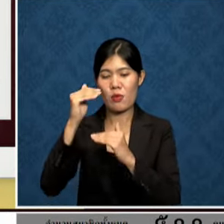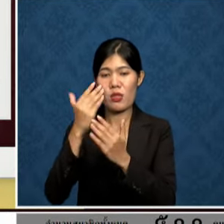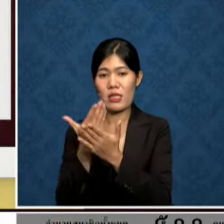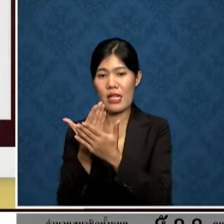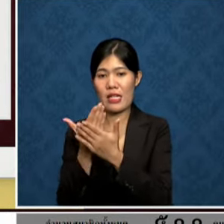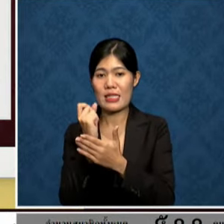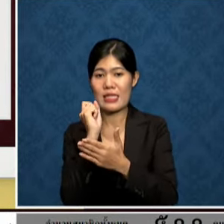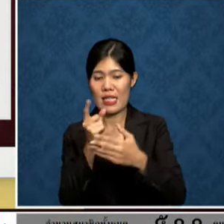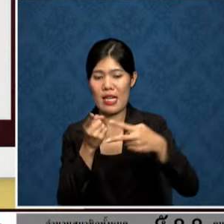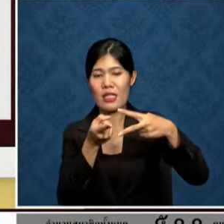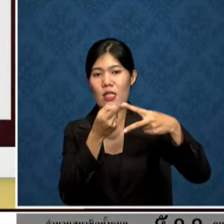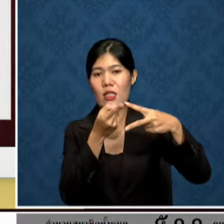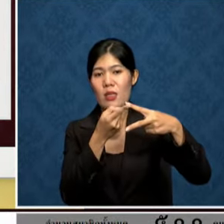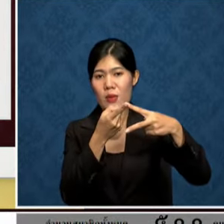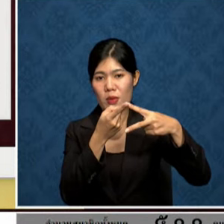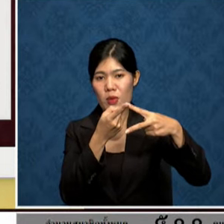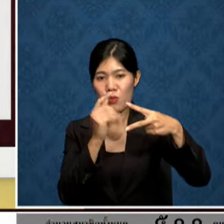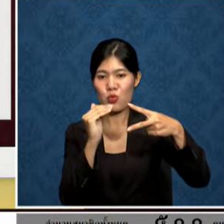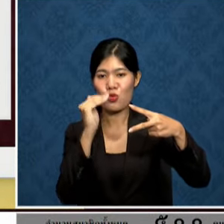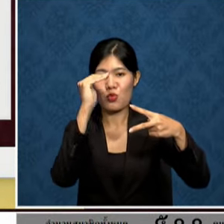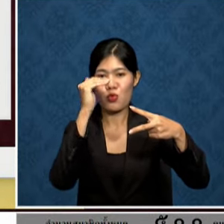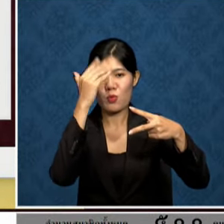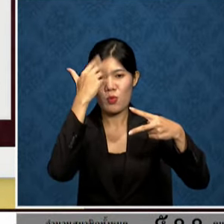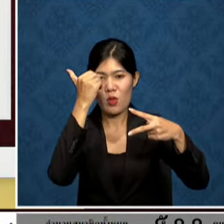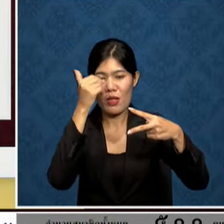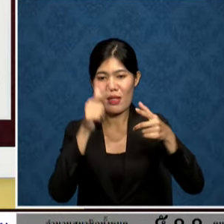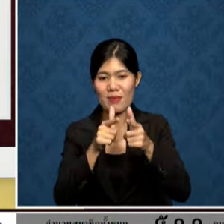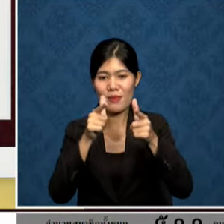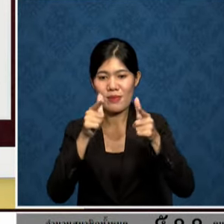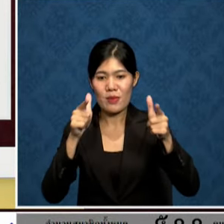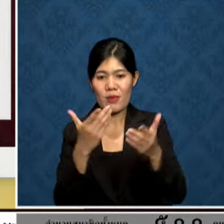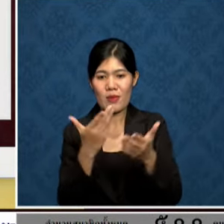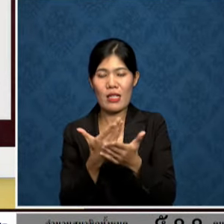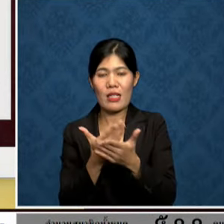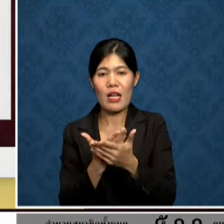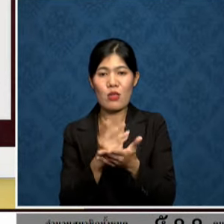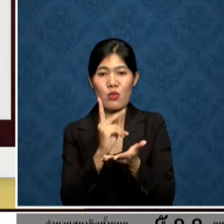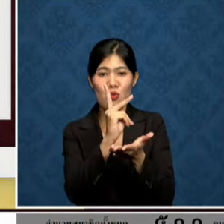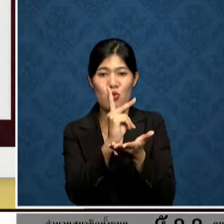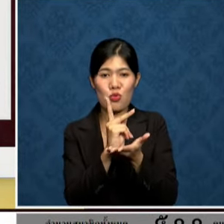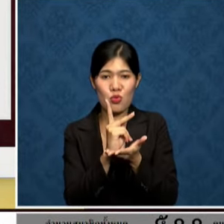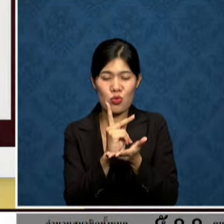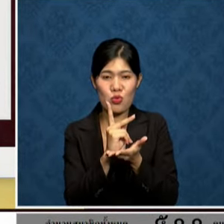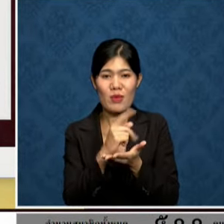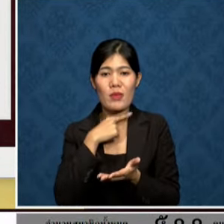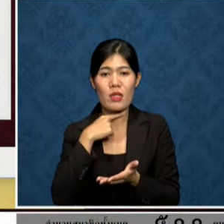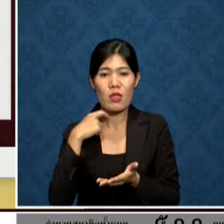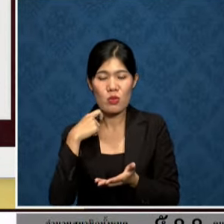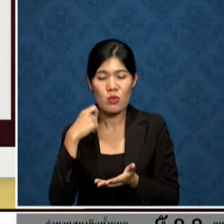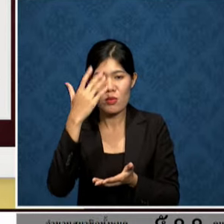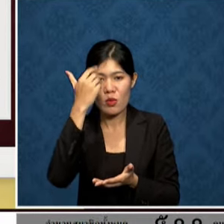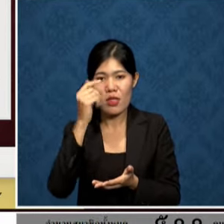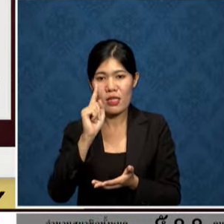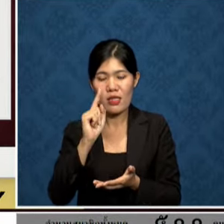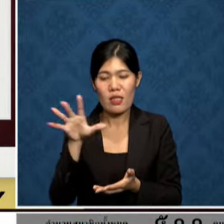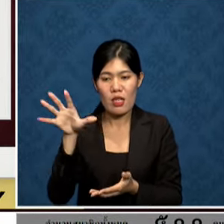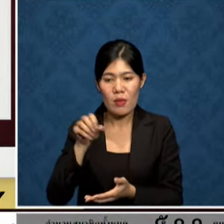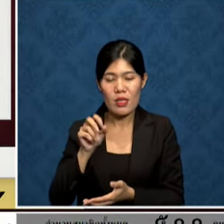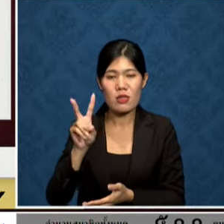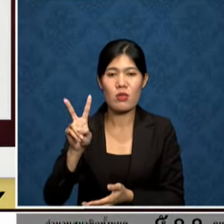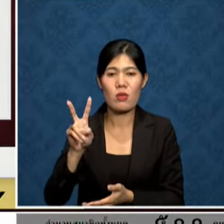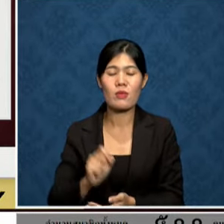เนี่ยก็เพื่อที่จะเอาไปขยายกรอบการกู้ขาดดุลนะคะเพราะว่าการกู้ขาดดุลเนี่ยมันมาจาก 2ส่วนด้วยกันนะ